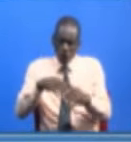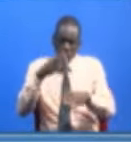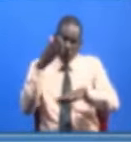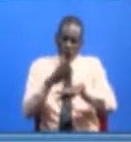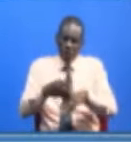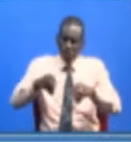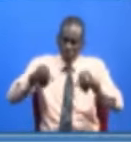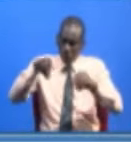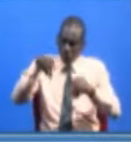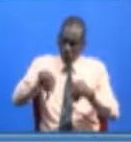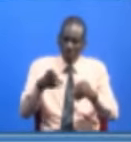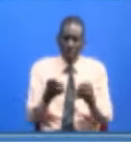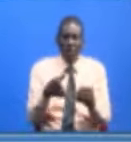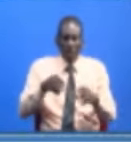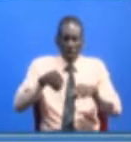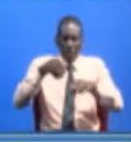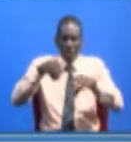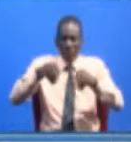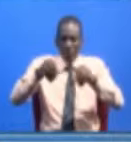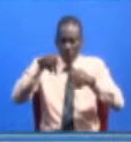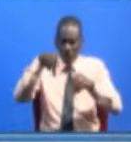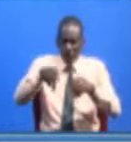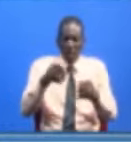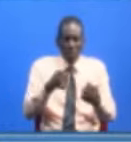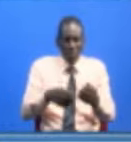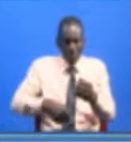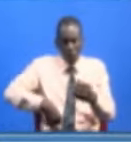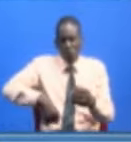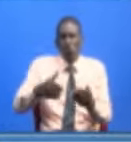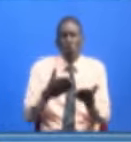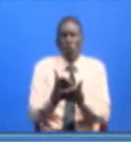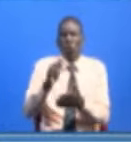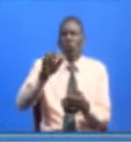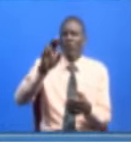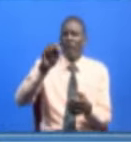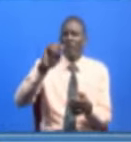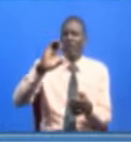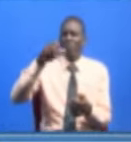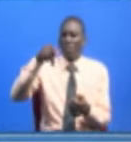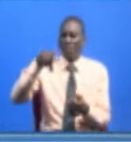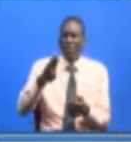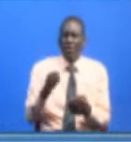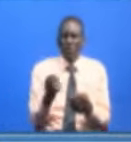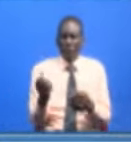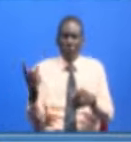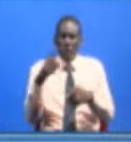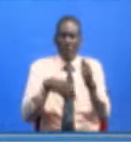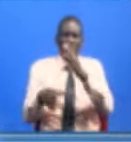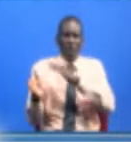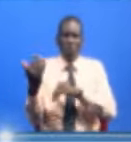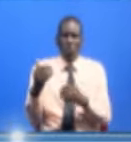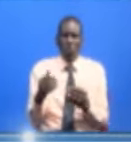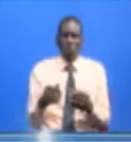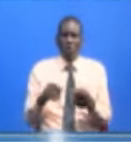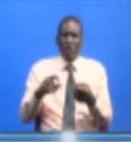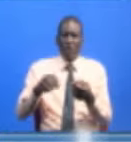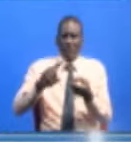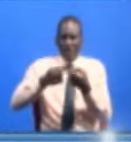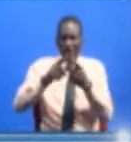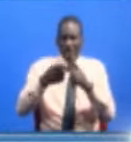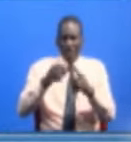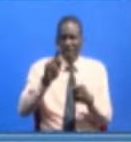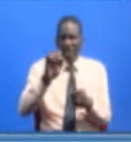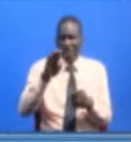mbolea hiyo imekuwa ikiuzwa kupitia idara ya serikali, yani NCPB. Siku chache zimepita, halmashauri ya ubora wa mbegu